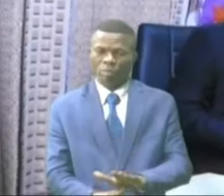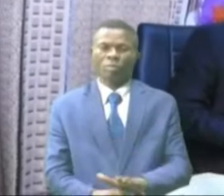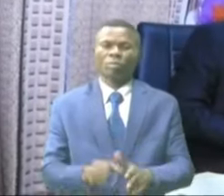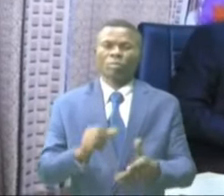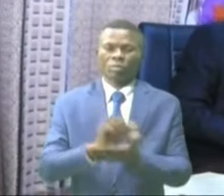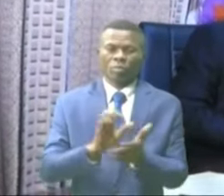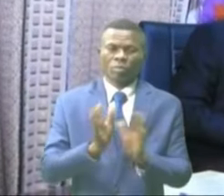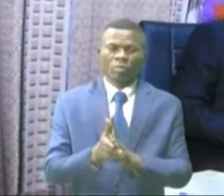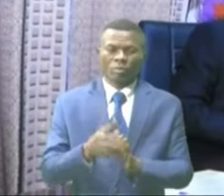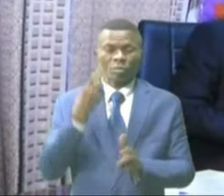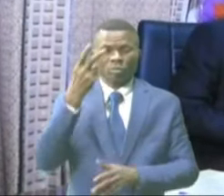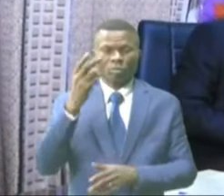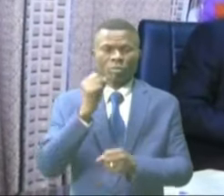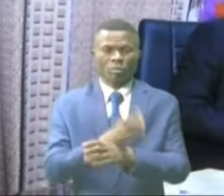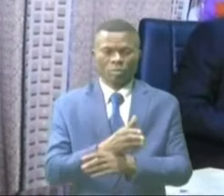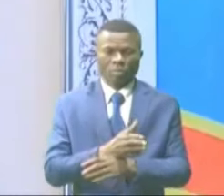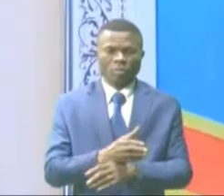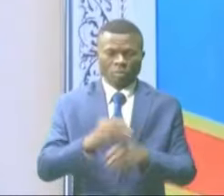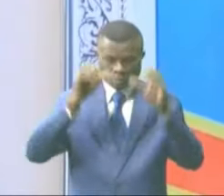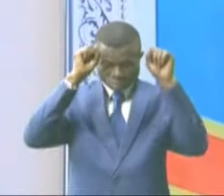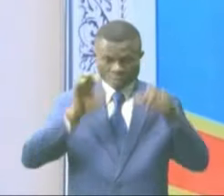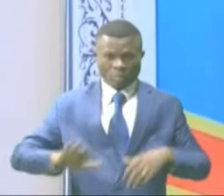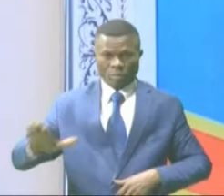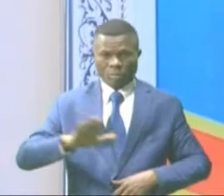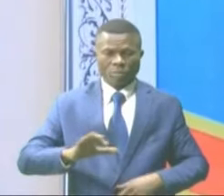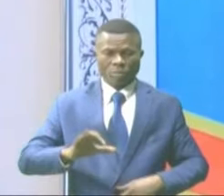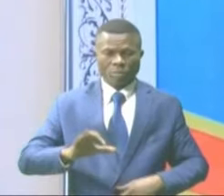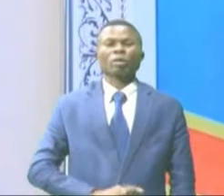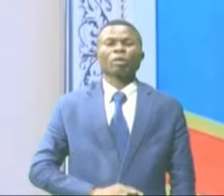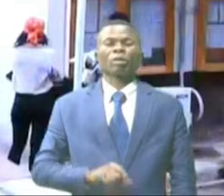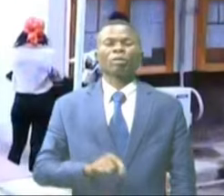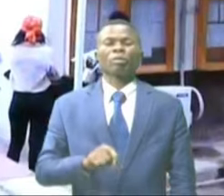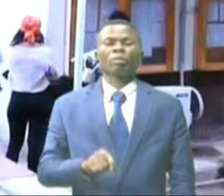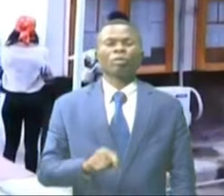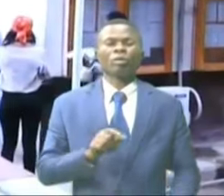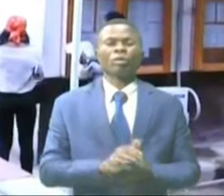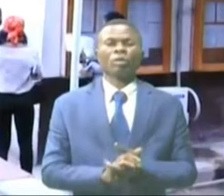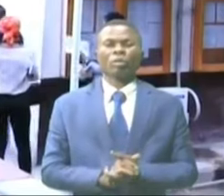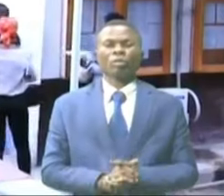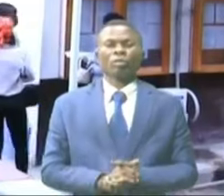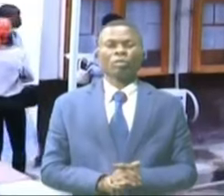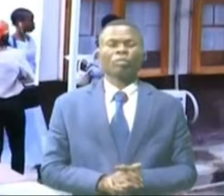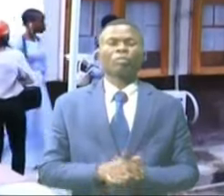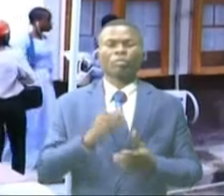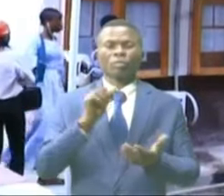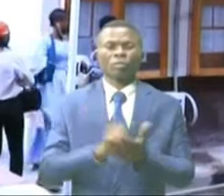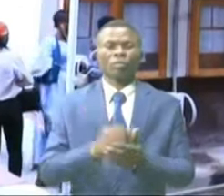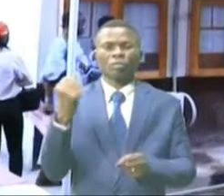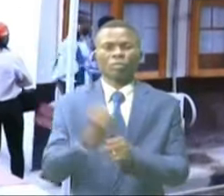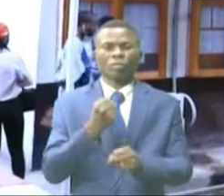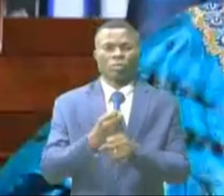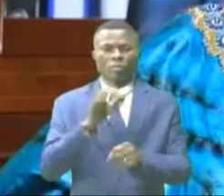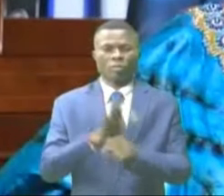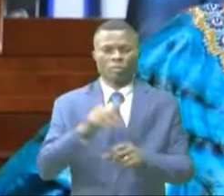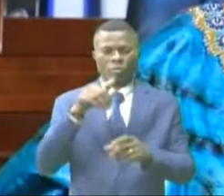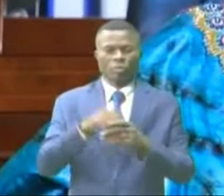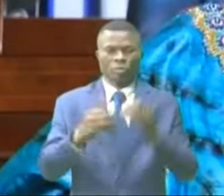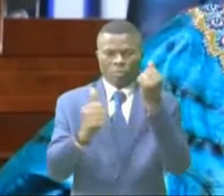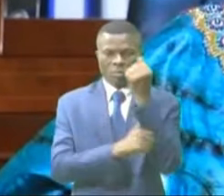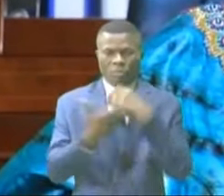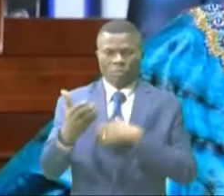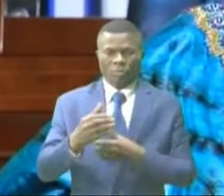de matérialiser la vision du chef de l'État, Félix Tshisekedi Tshilombo, celle d'investir dans l'homme.